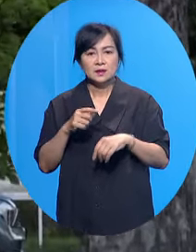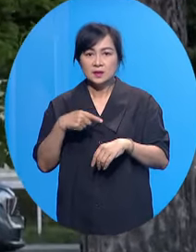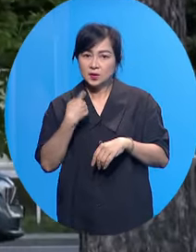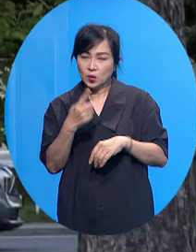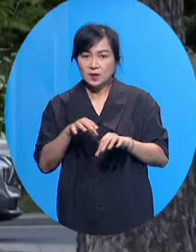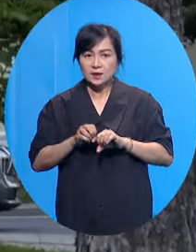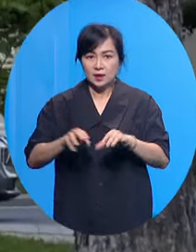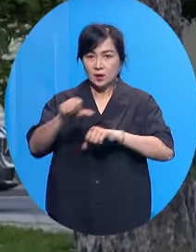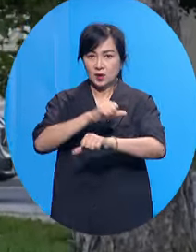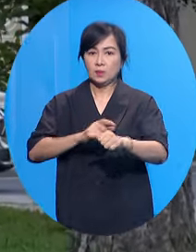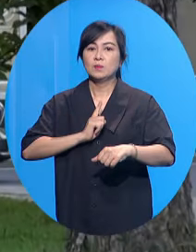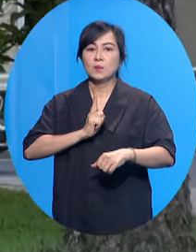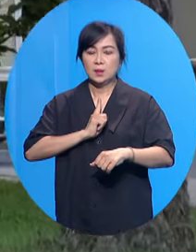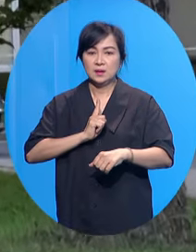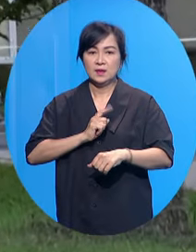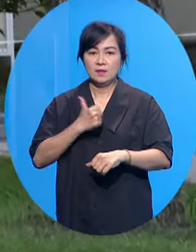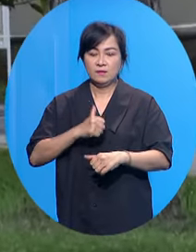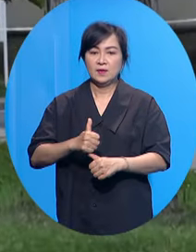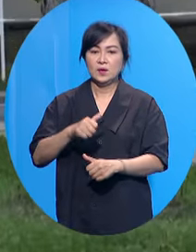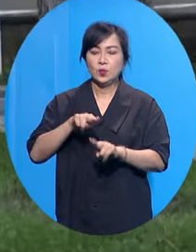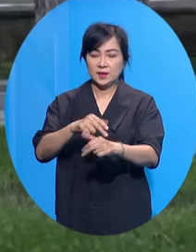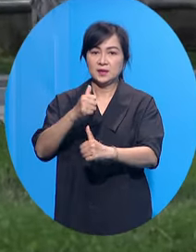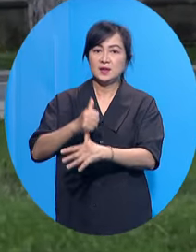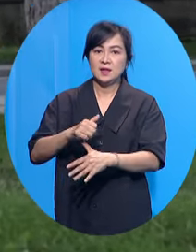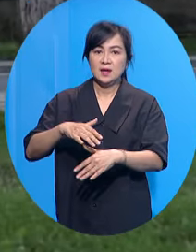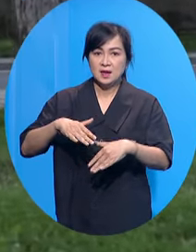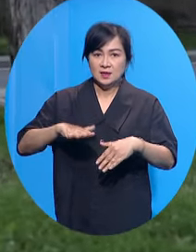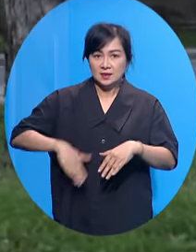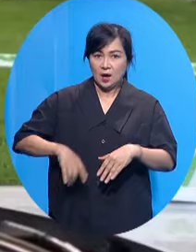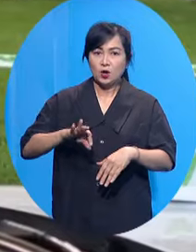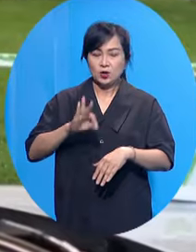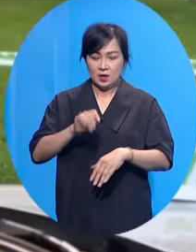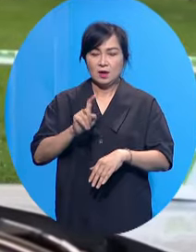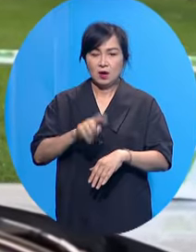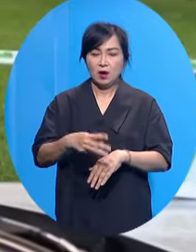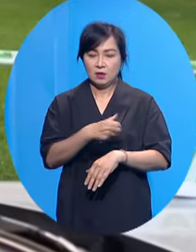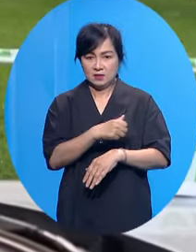kẻ tấn công hành động một mình di động cơ chính trị nhưng sau đó thông báo có thể có bên thứ ba tham gia